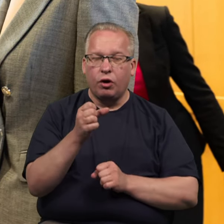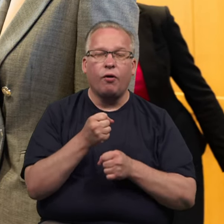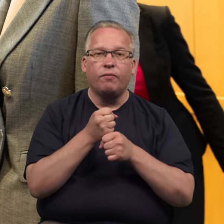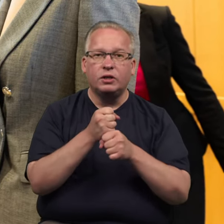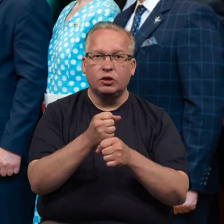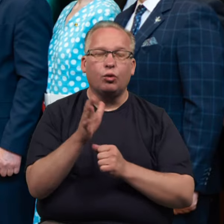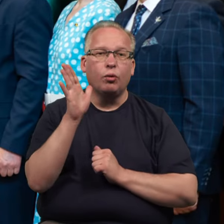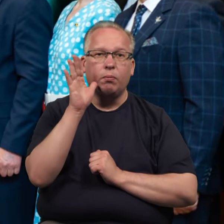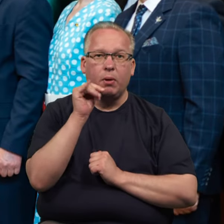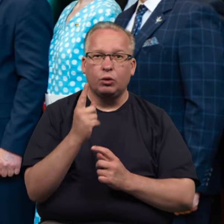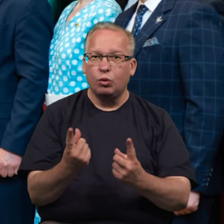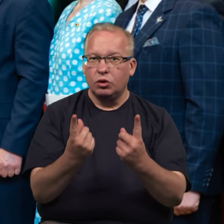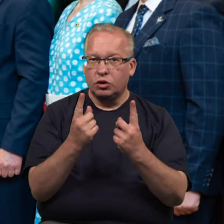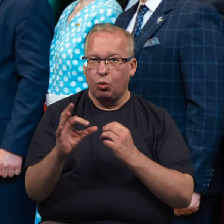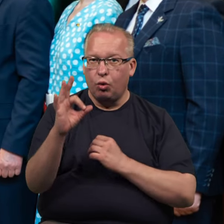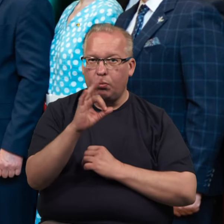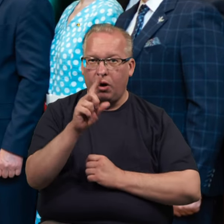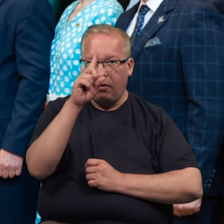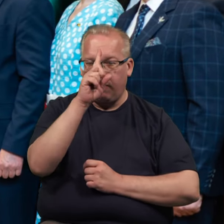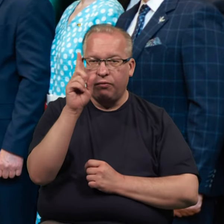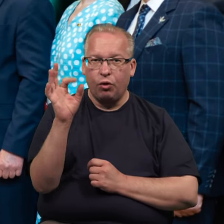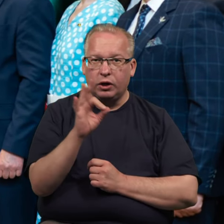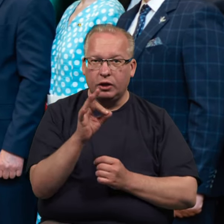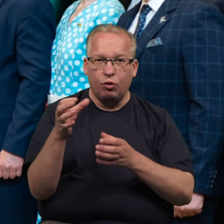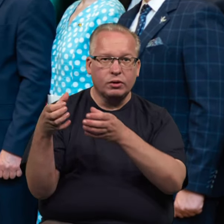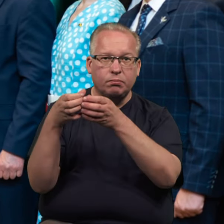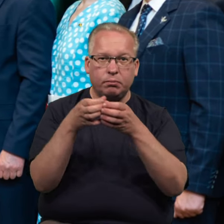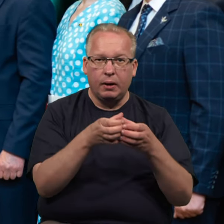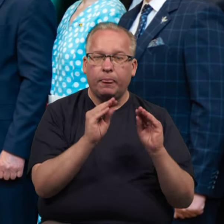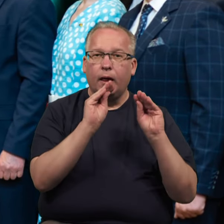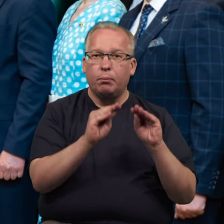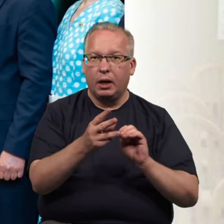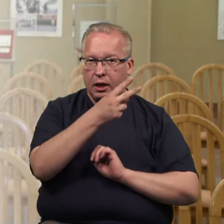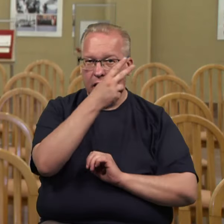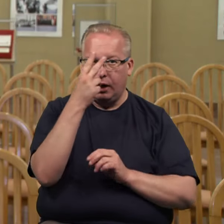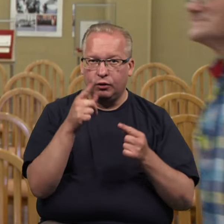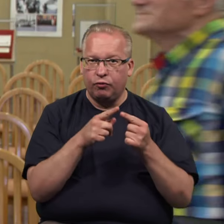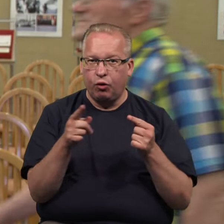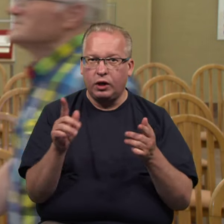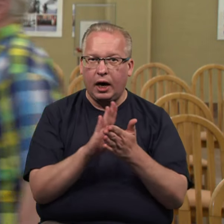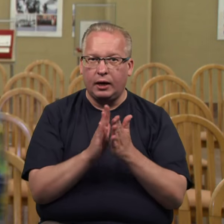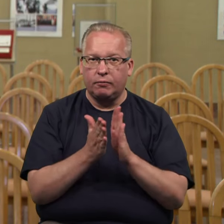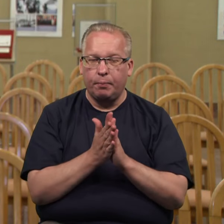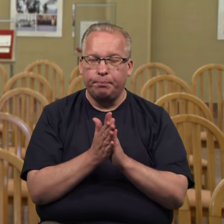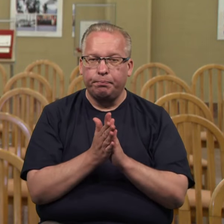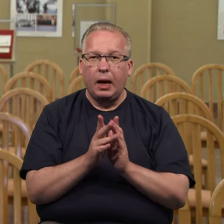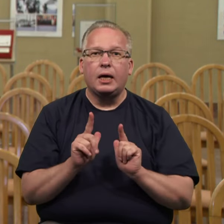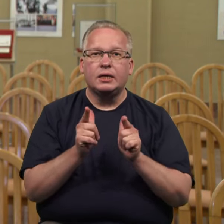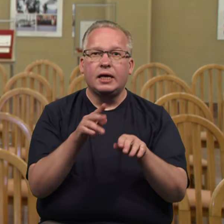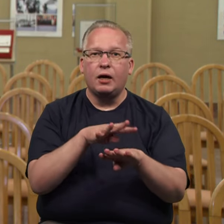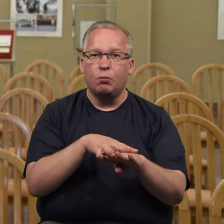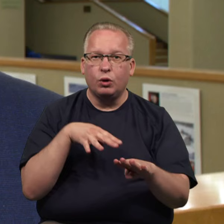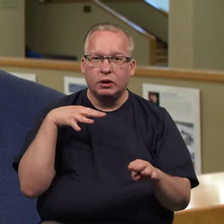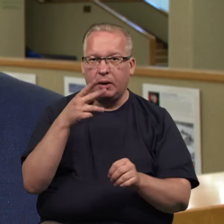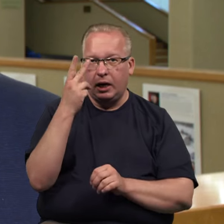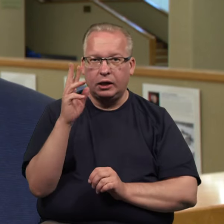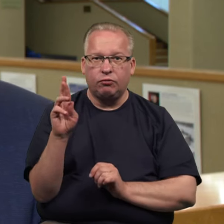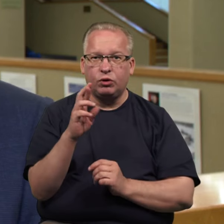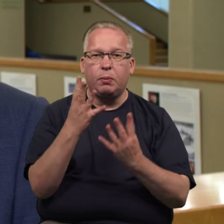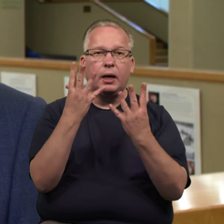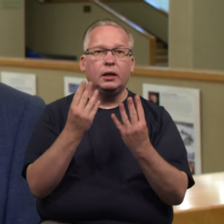metu apie saugumą Vokietijos brigados dislokavimo Lietuvoje eigą. Steigiamojo Seimo susirinkimo ir